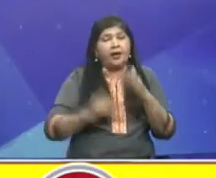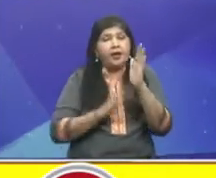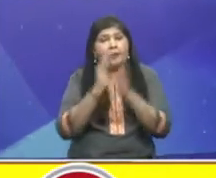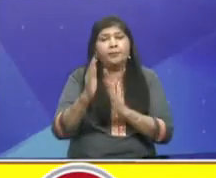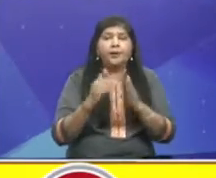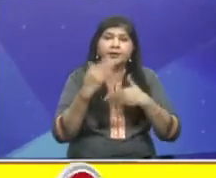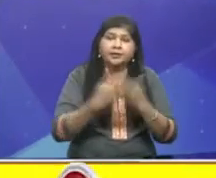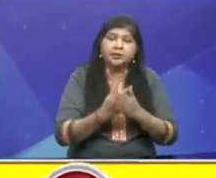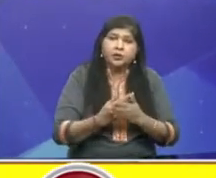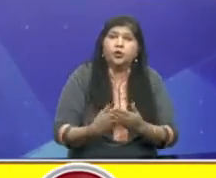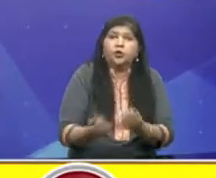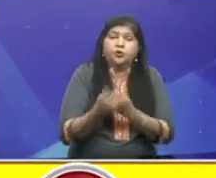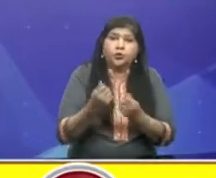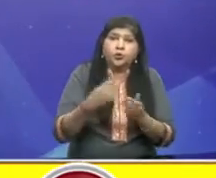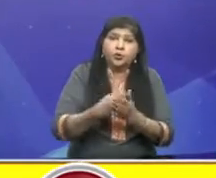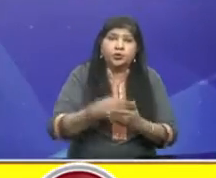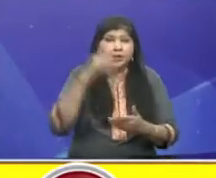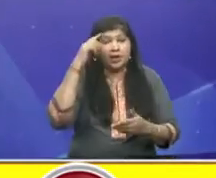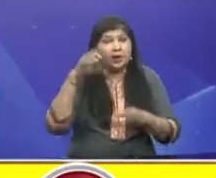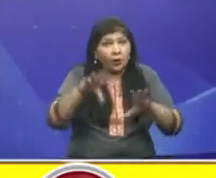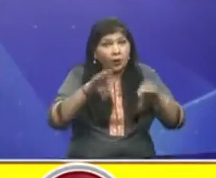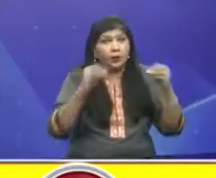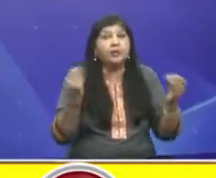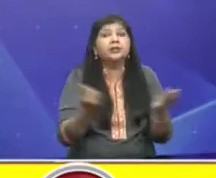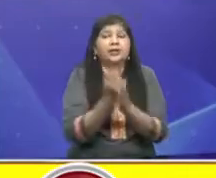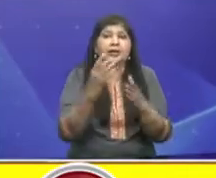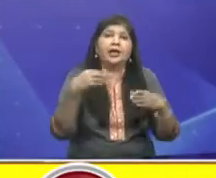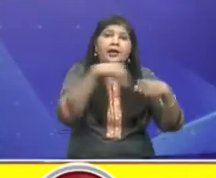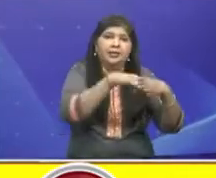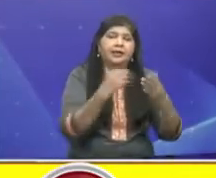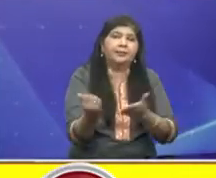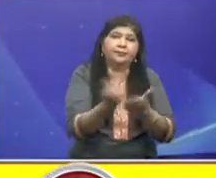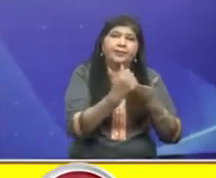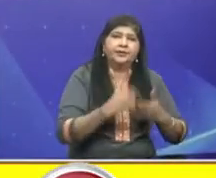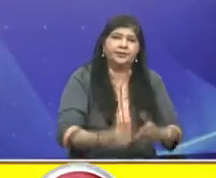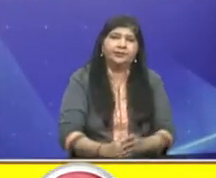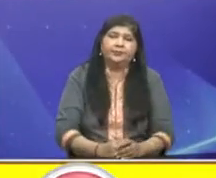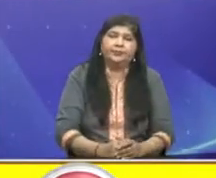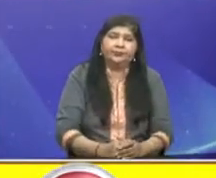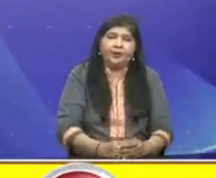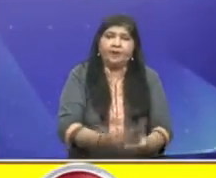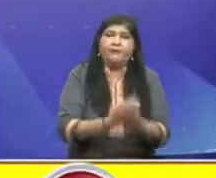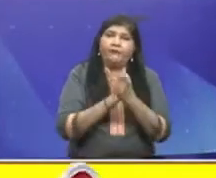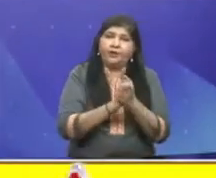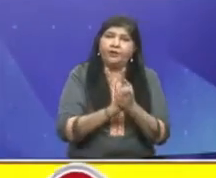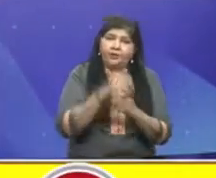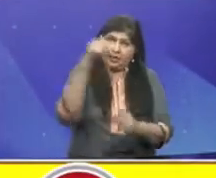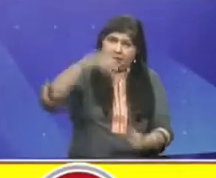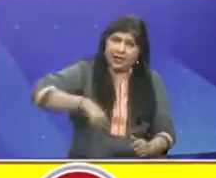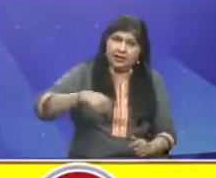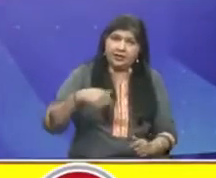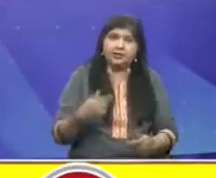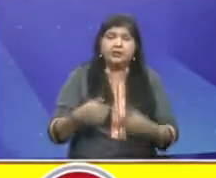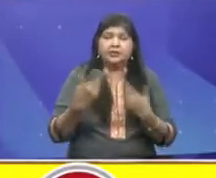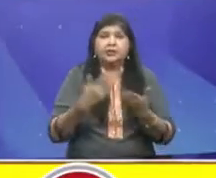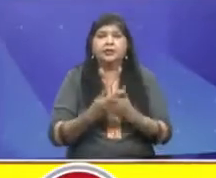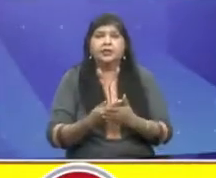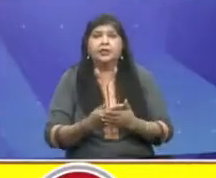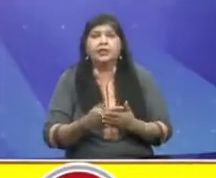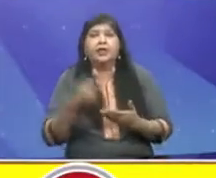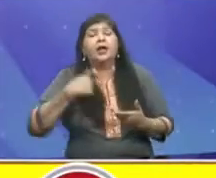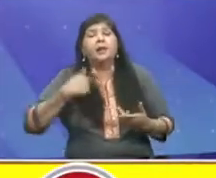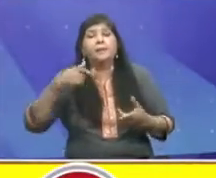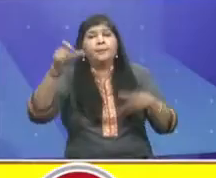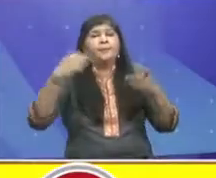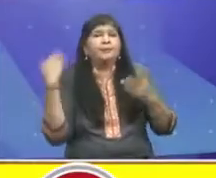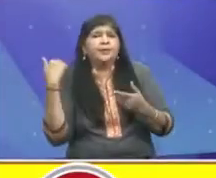में पूरे जोश और जुनून के साथ हाथ बटा सके। साथियों, आजादी में अपने